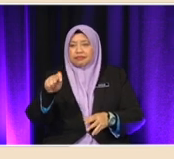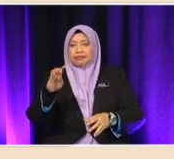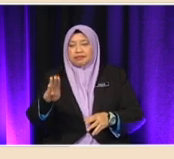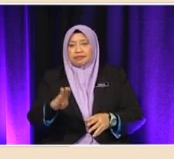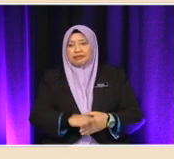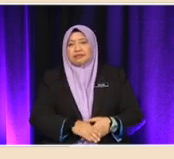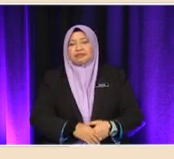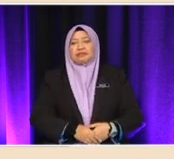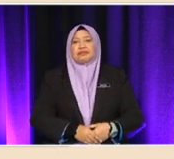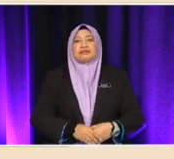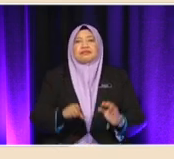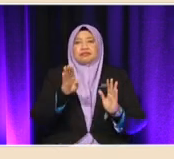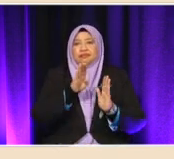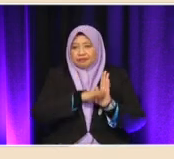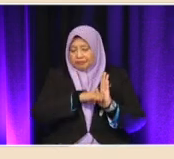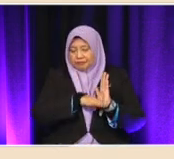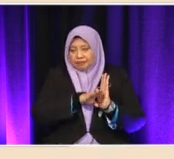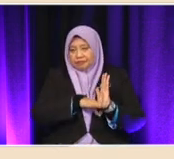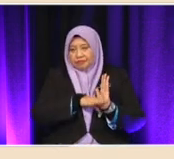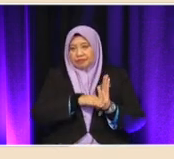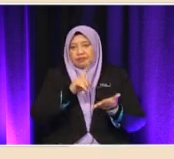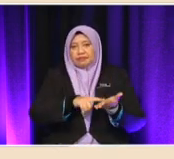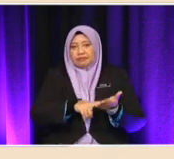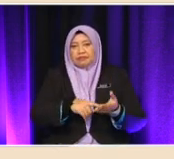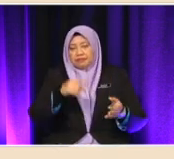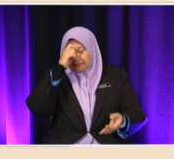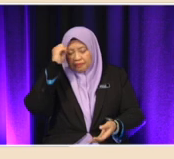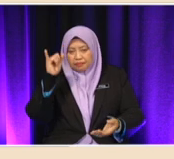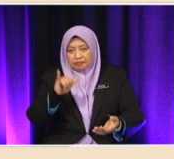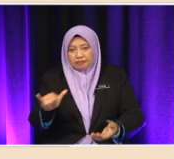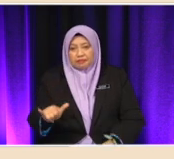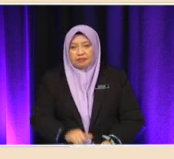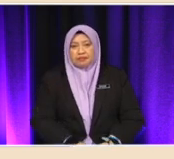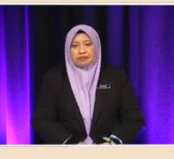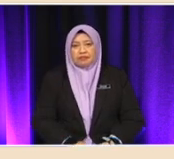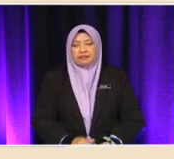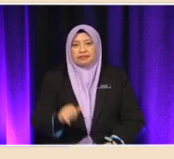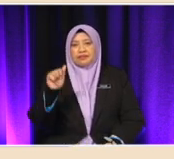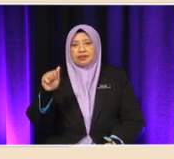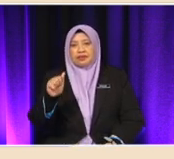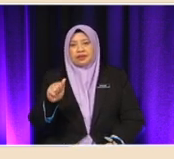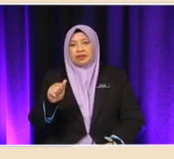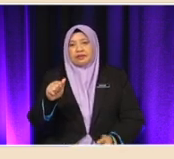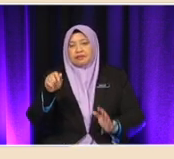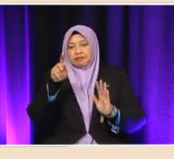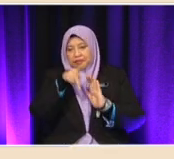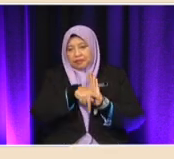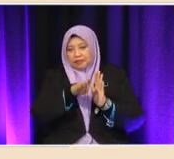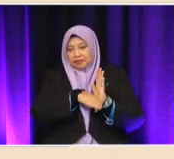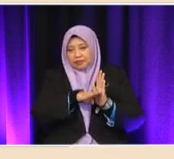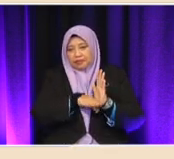kuantity yang ditawar semakin berkurang Apakah sebabnya Oke pengurangan harga barang itu